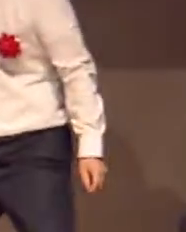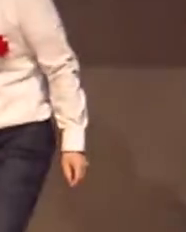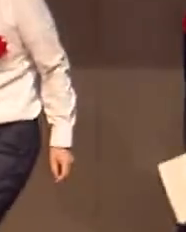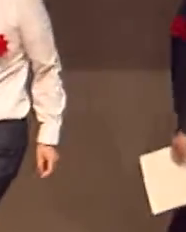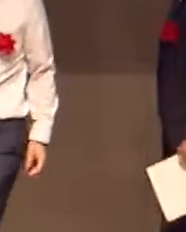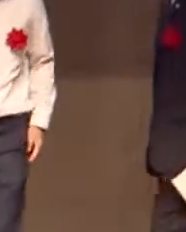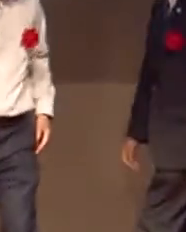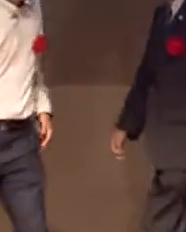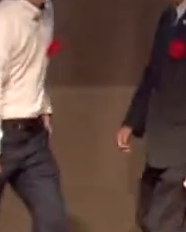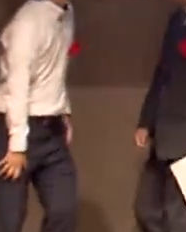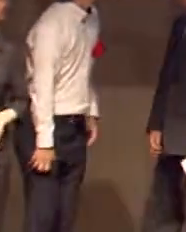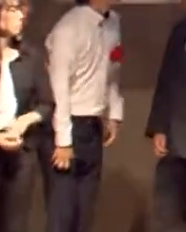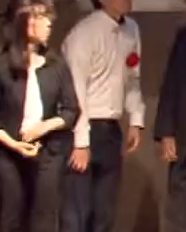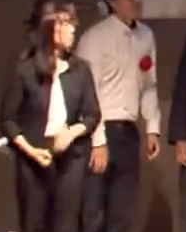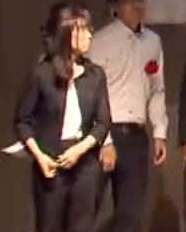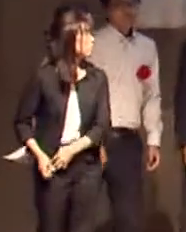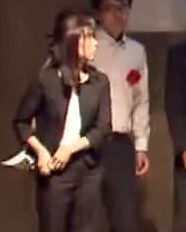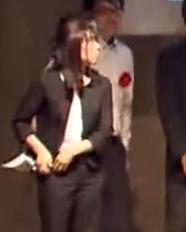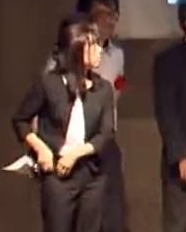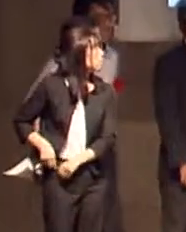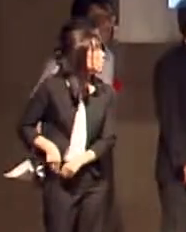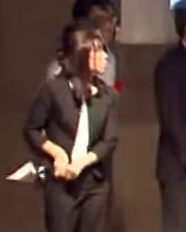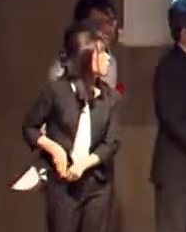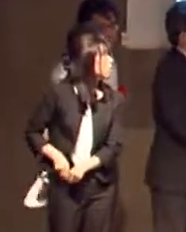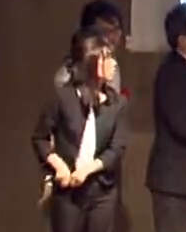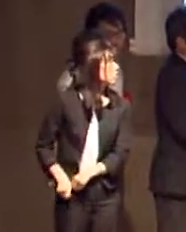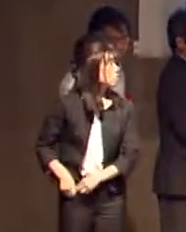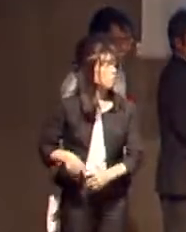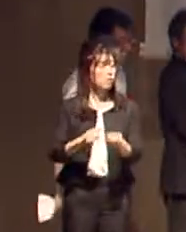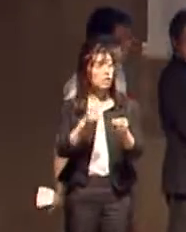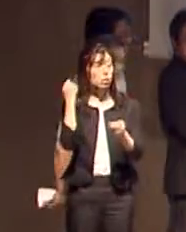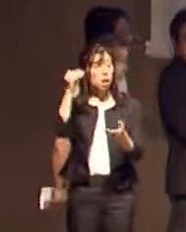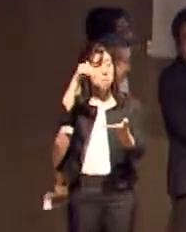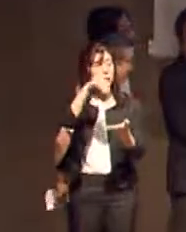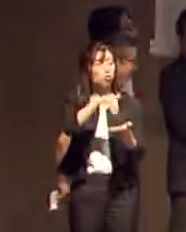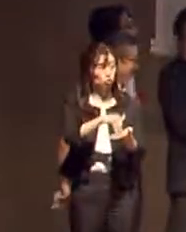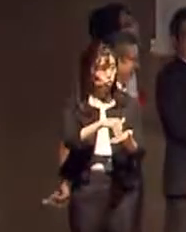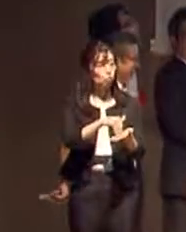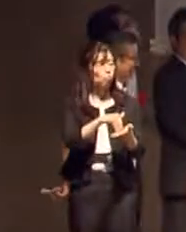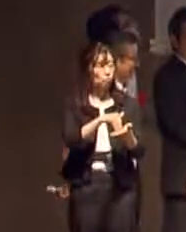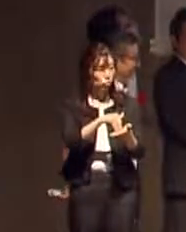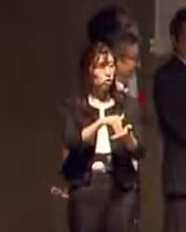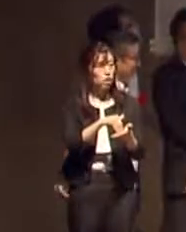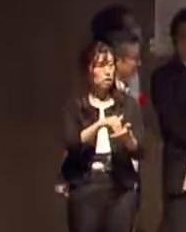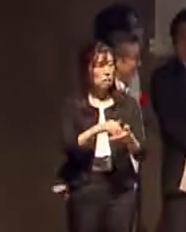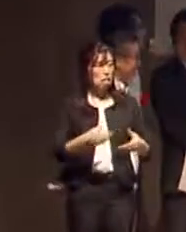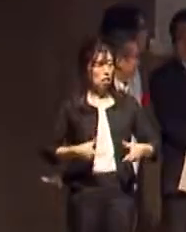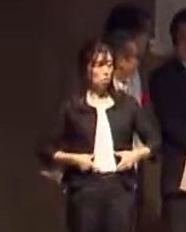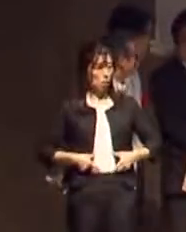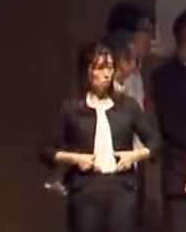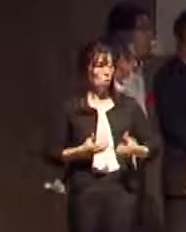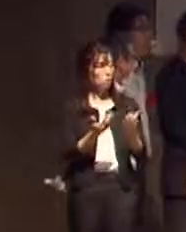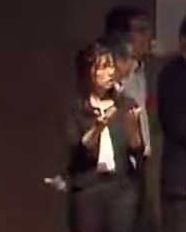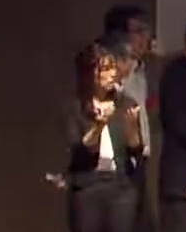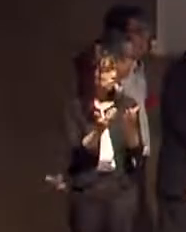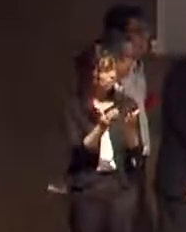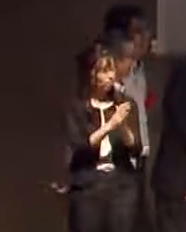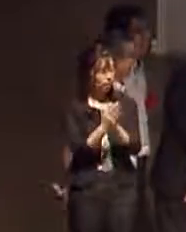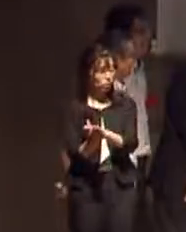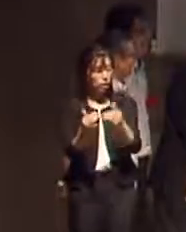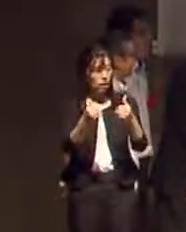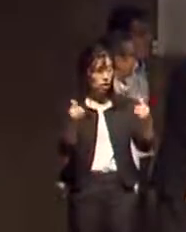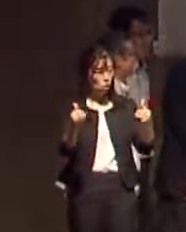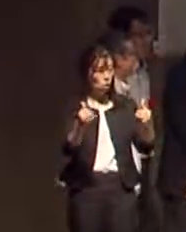ントをご覧いただきたいと思います。昨年末の段階で、熊本地震の亡くなられた方